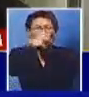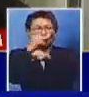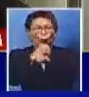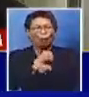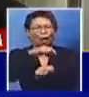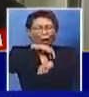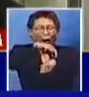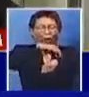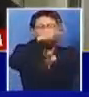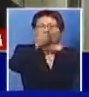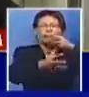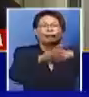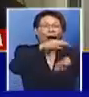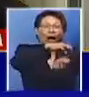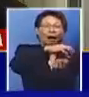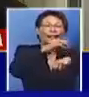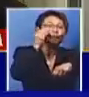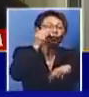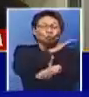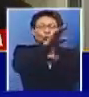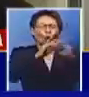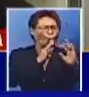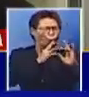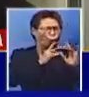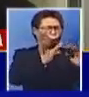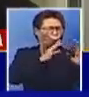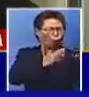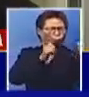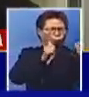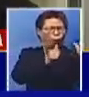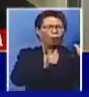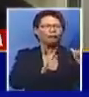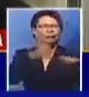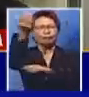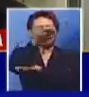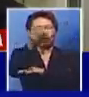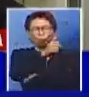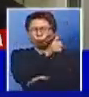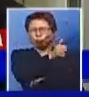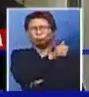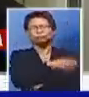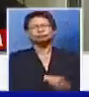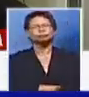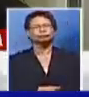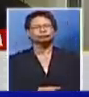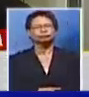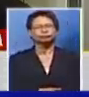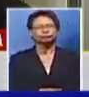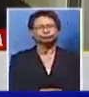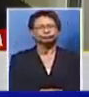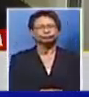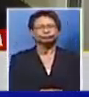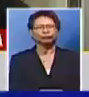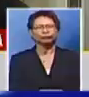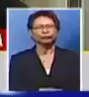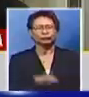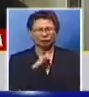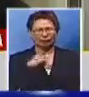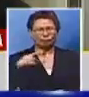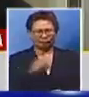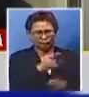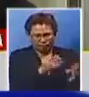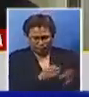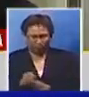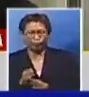Melayu, hampir semuanya lancar untuk cakap Melayu. Lepas tu pidatonya sangat bagus, sangat baik. Jadi kami pun dah buat preparation